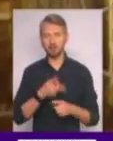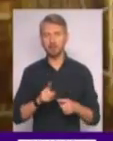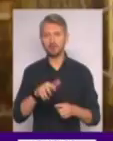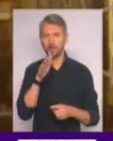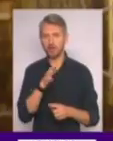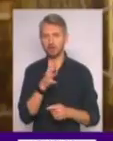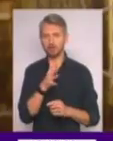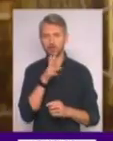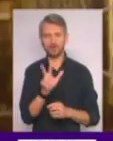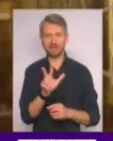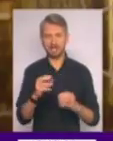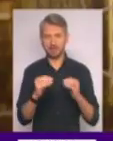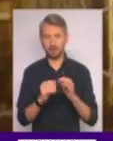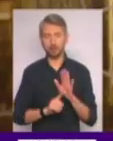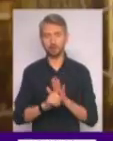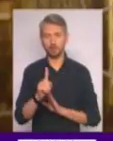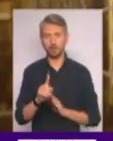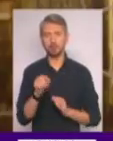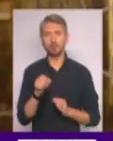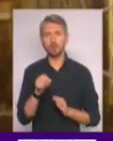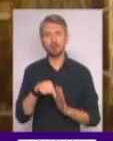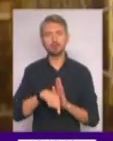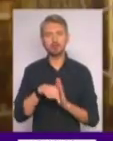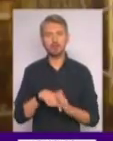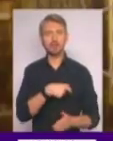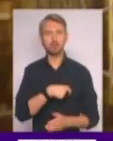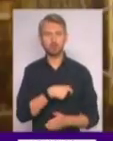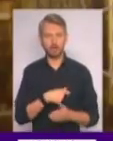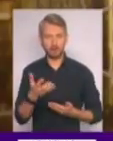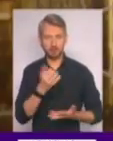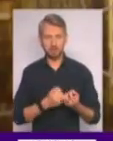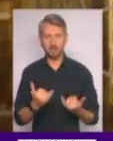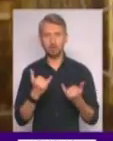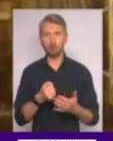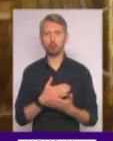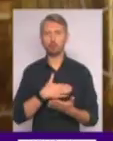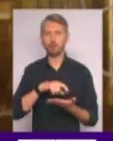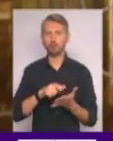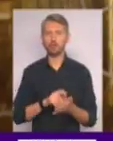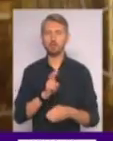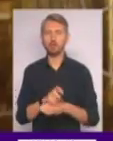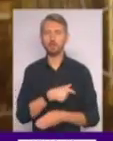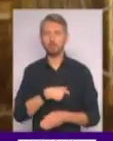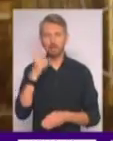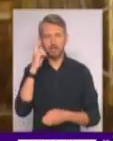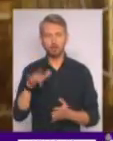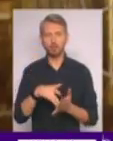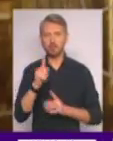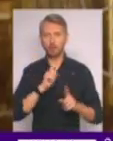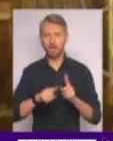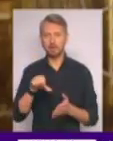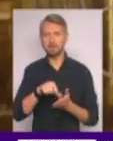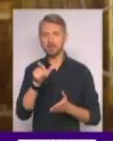о 15:10 ми розпочинаємо її у розрізі депутатської приймальні. Сьогодні до нашої студії завітав депутат Київської міської ради,